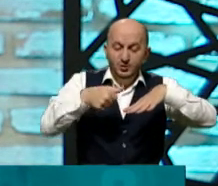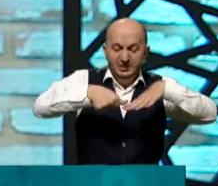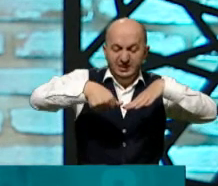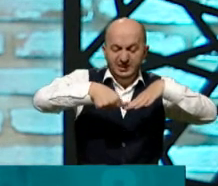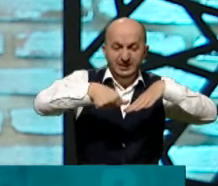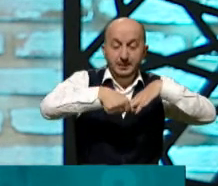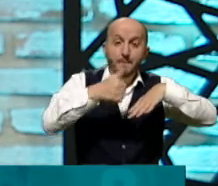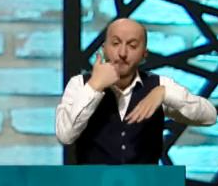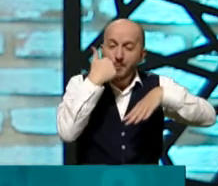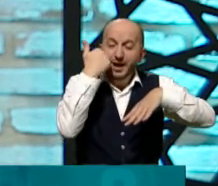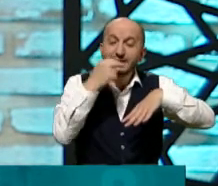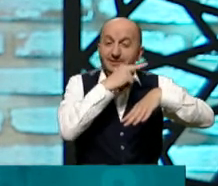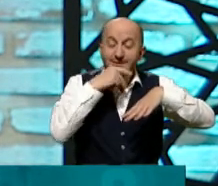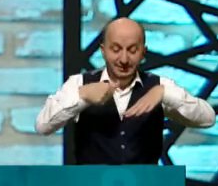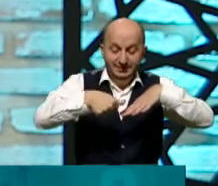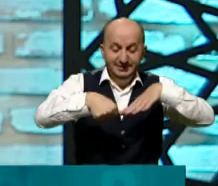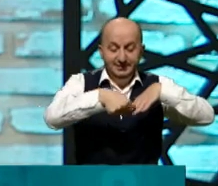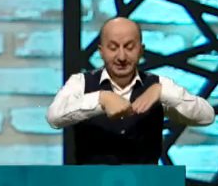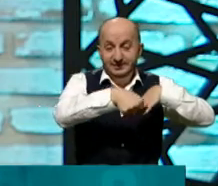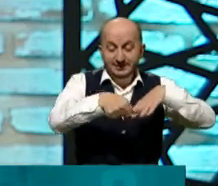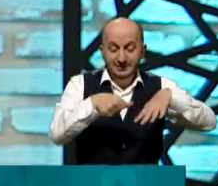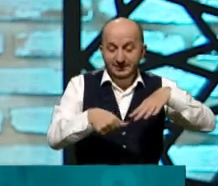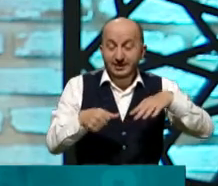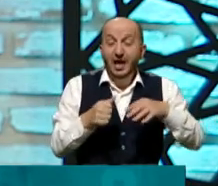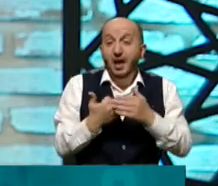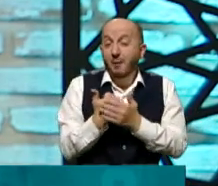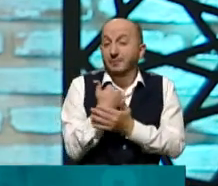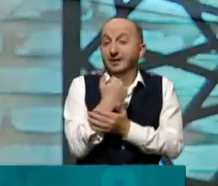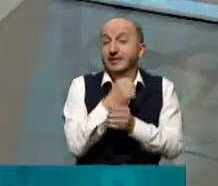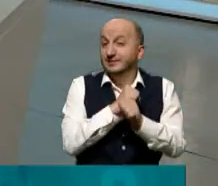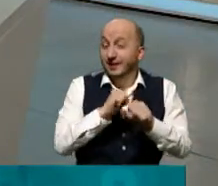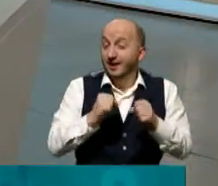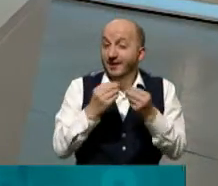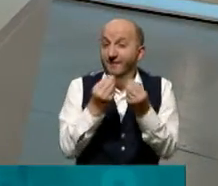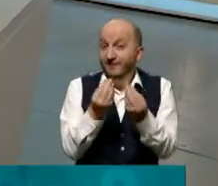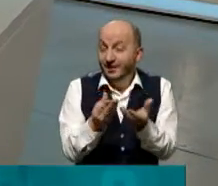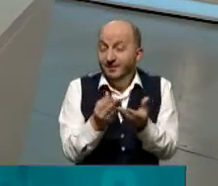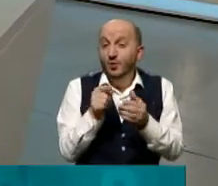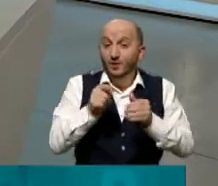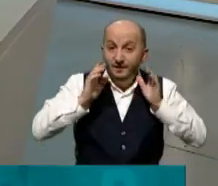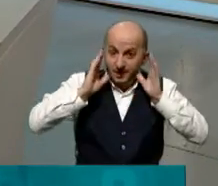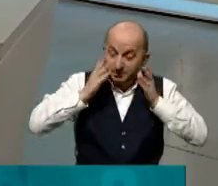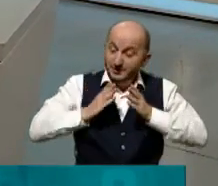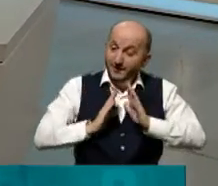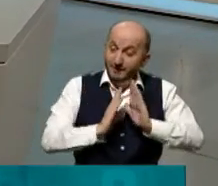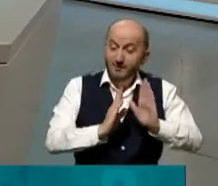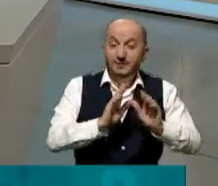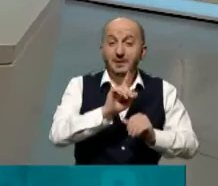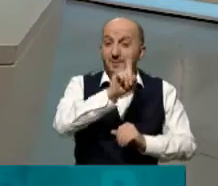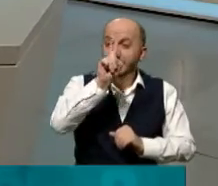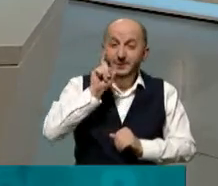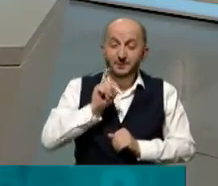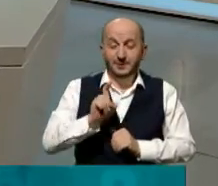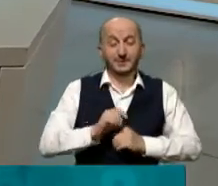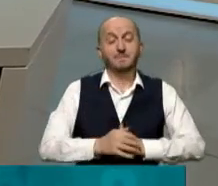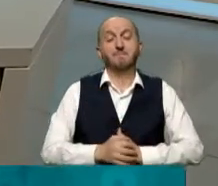beyaz renkte. Hı-hı. Onu sürüyorum, acaba yani abdest zarar verir mi? Onunla namaza devam edebilir miyim? Anladım.